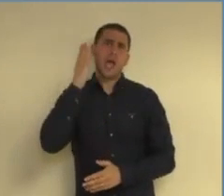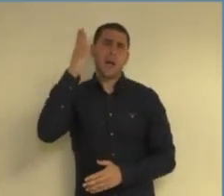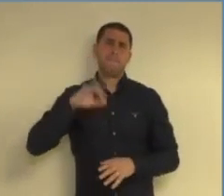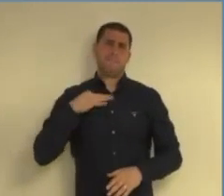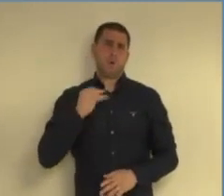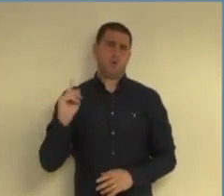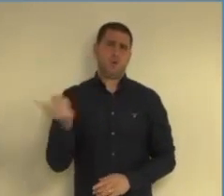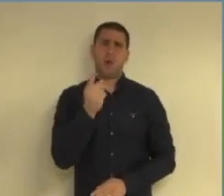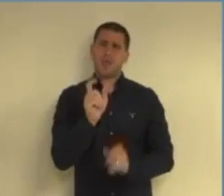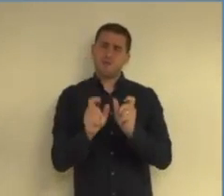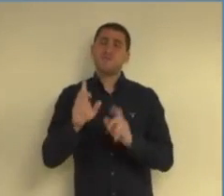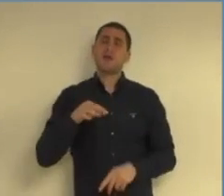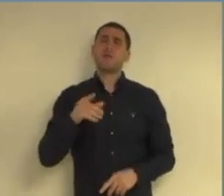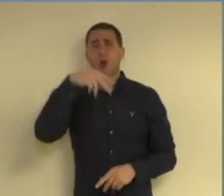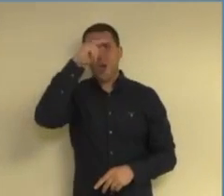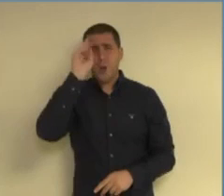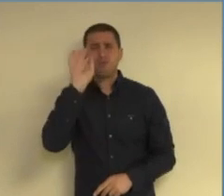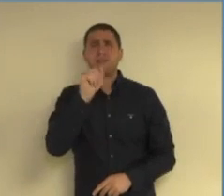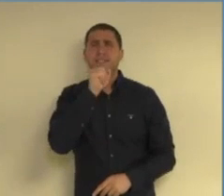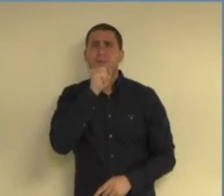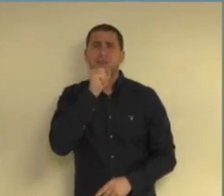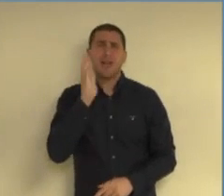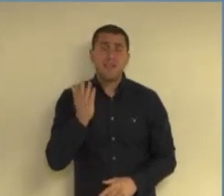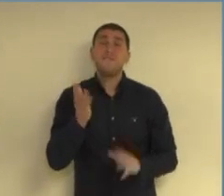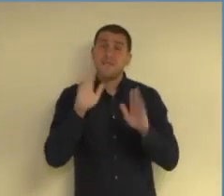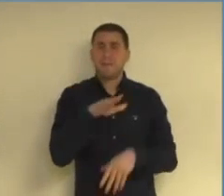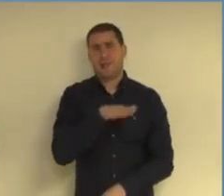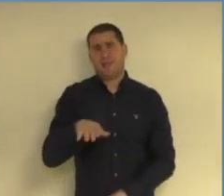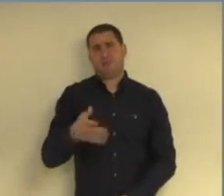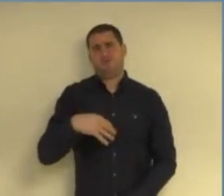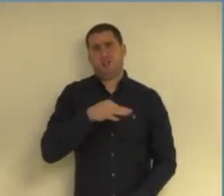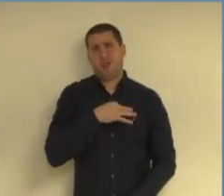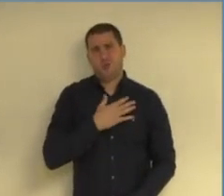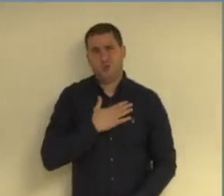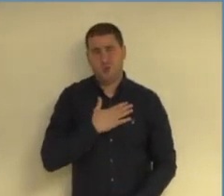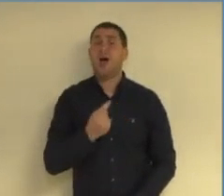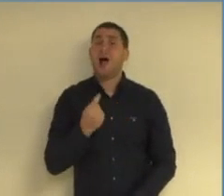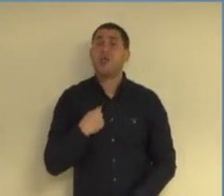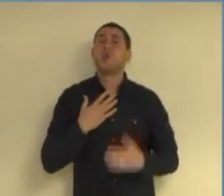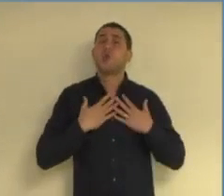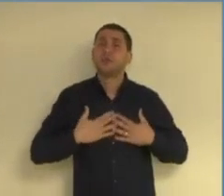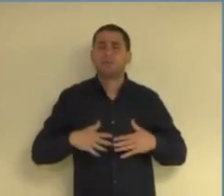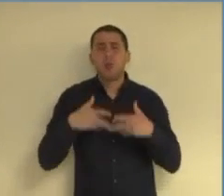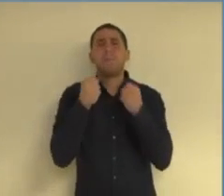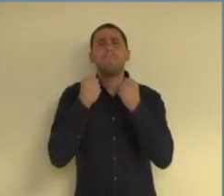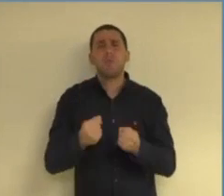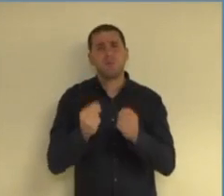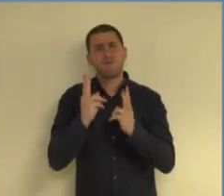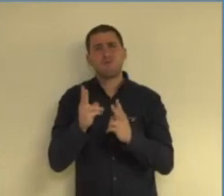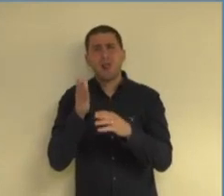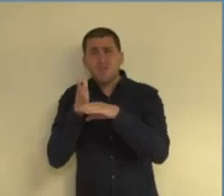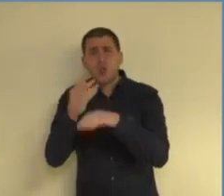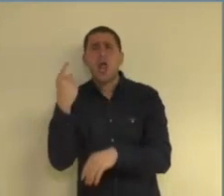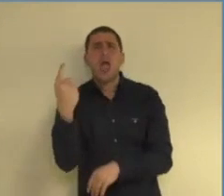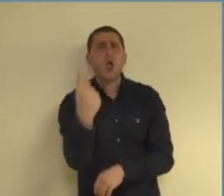שלכם של ההורים שלכם, של סבא וסבתא שלכם וגם של הילדים שלנו אנחנו רוצים להיות בטוחים שאנחנו נגיע